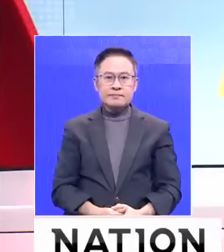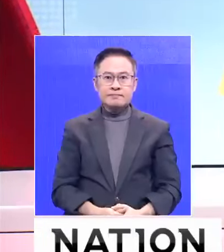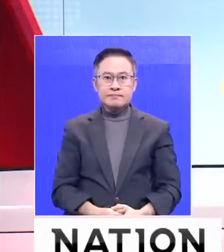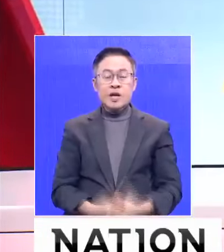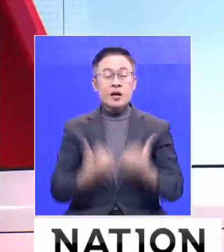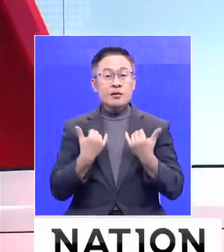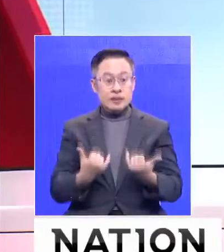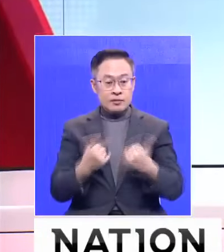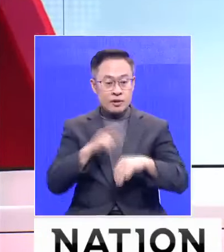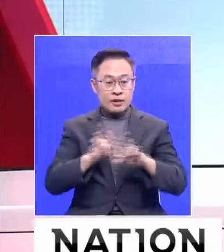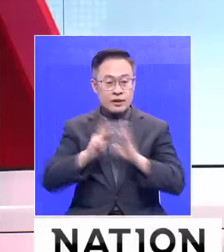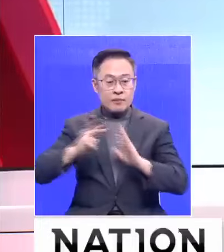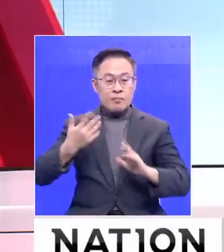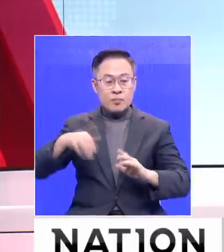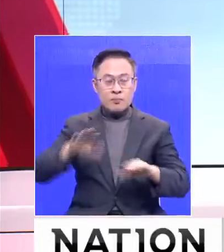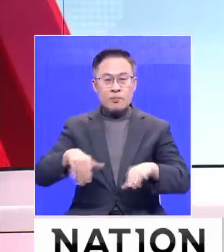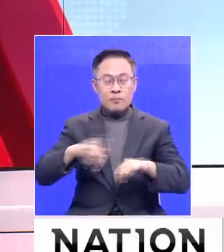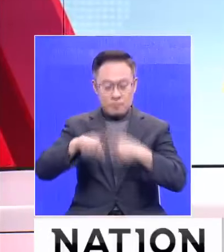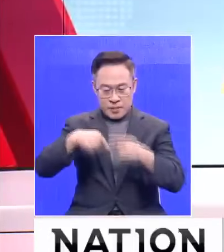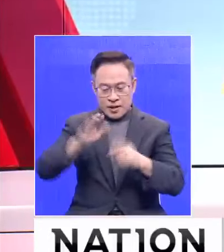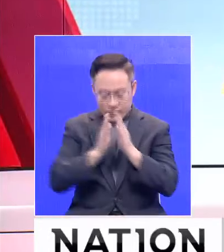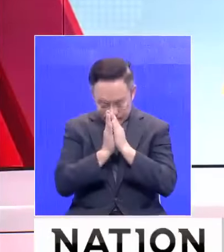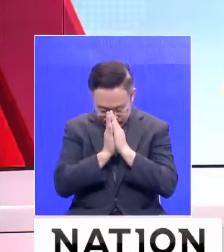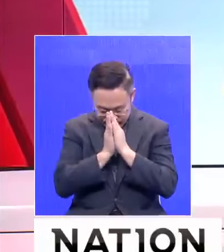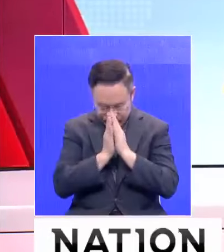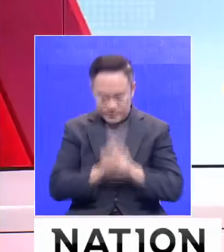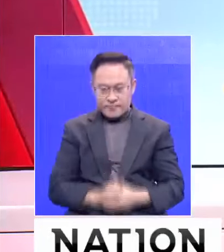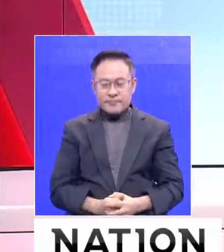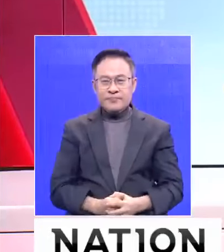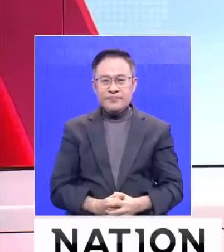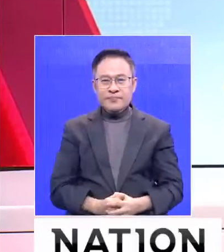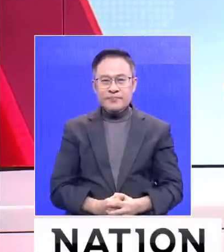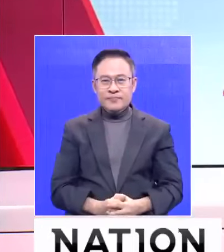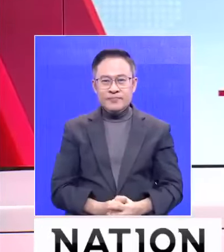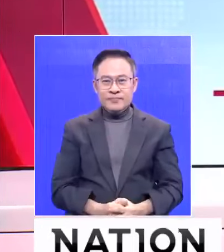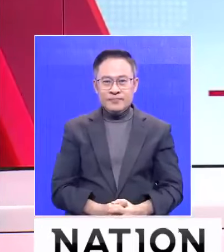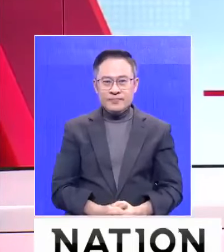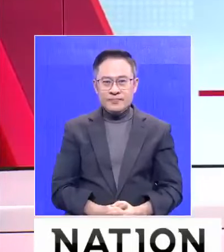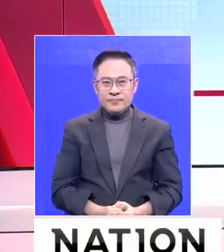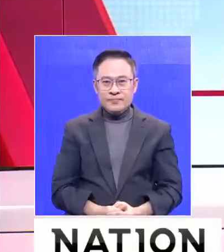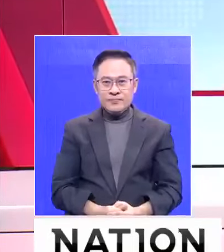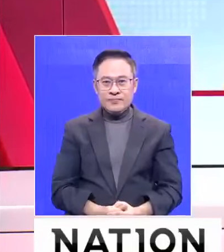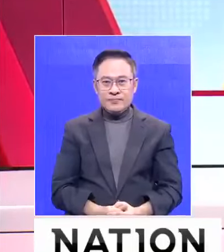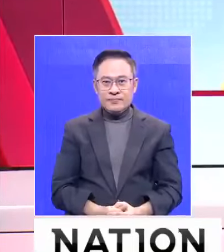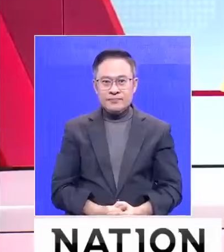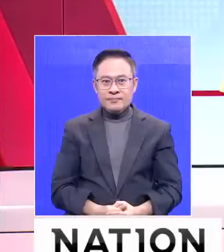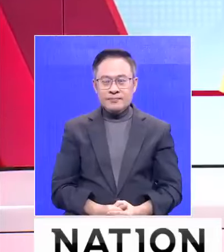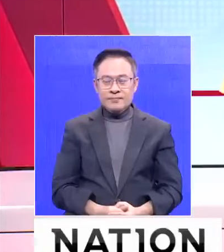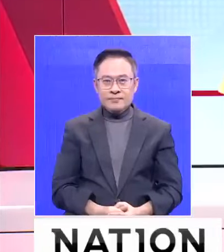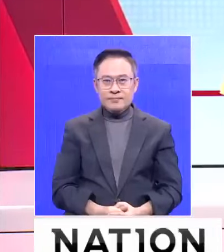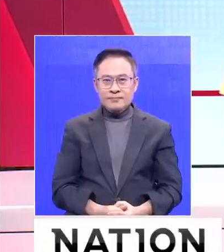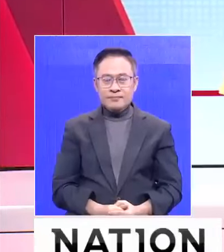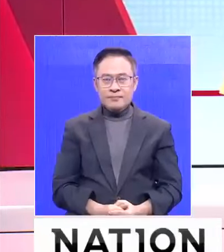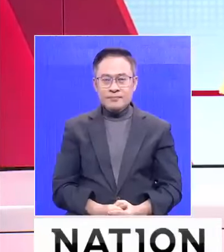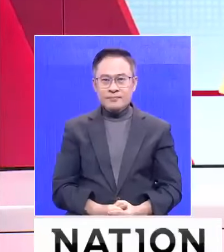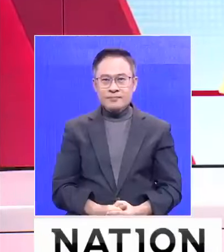ช่วงนี้ขอบคุณล่ามภาษามือของเรานะคะอาจารย์ไพวัลย์แสงสุนทรค่ะ ครับไปตามต่อกับล้วงข่าวนะครับคุณยายเข้ามาร้องขอความเป็น